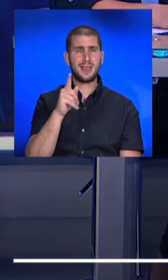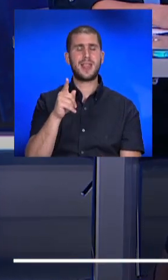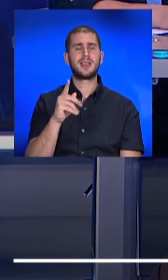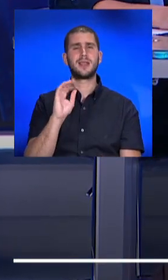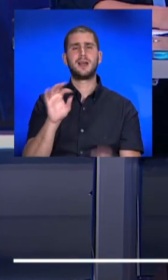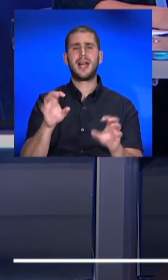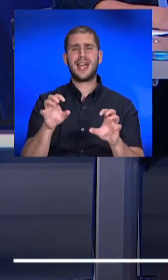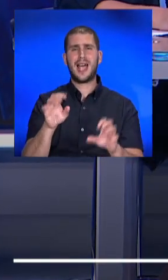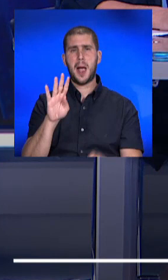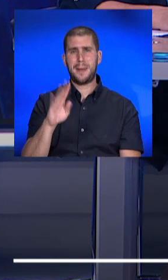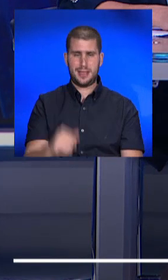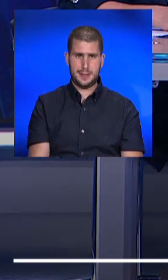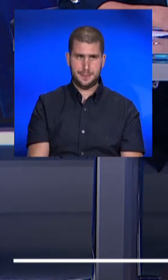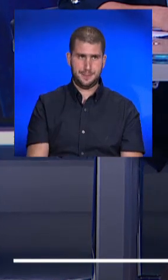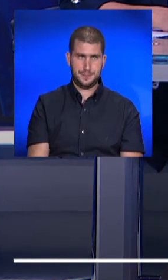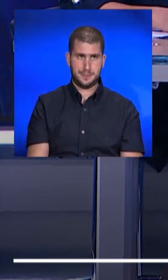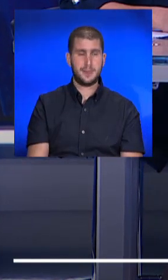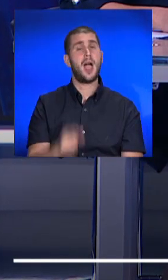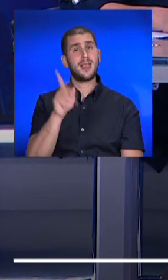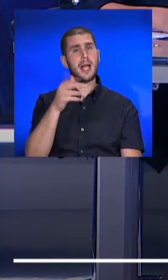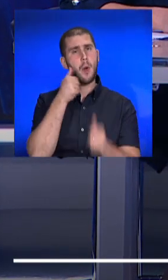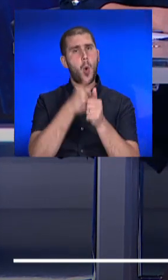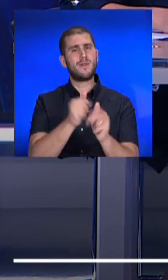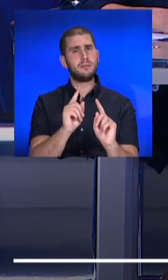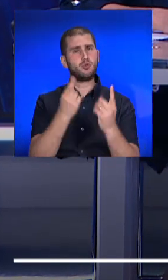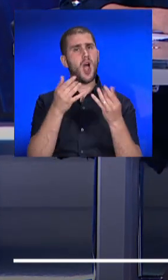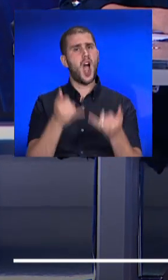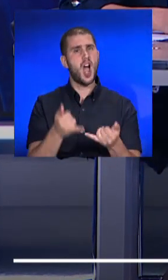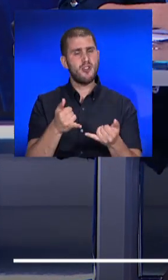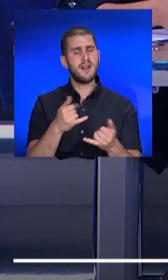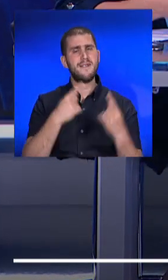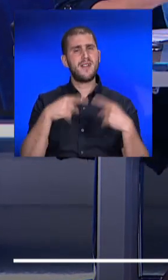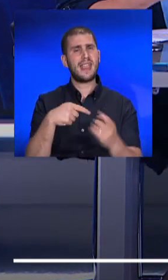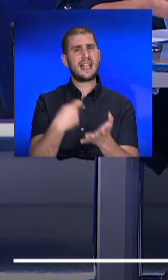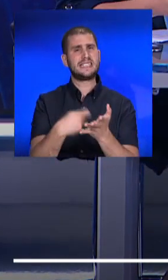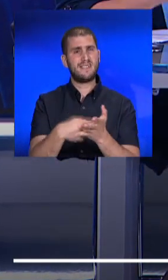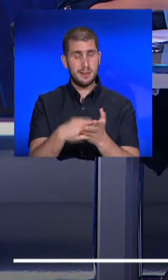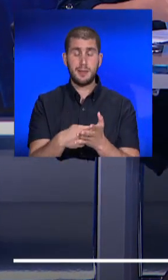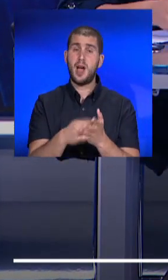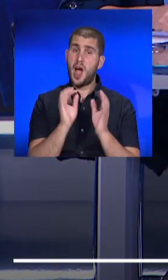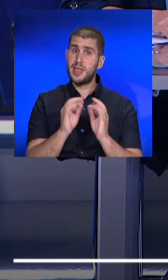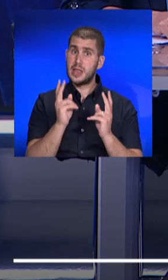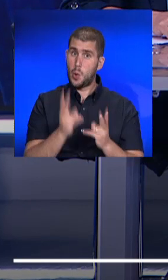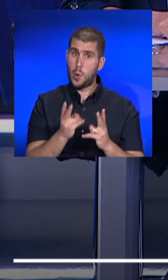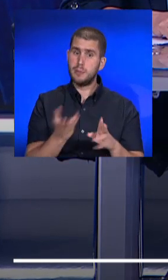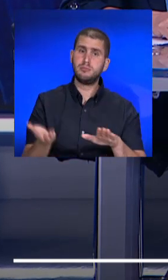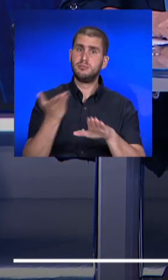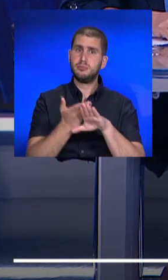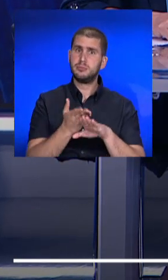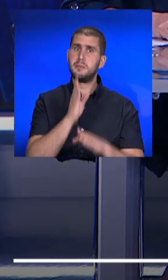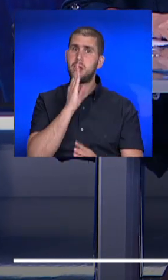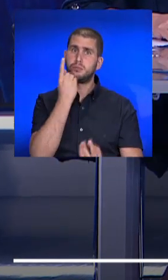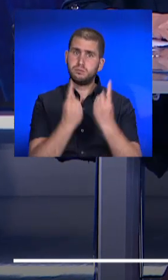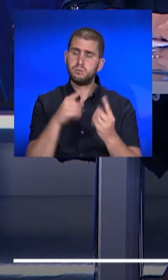שלום. ערב טוב. גם אתה עוקב אחרי מה שקורה עכשיו בוועדת הכספים, עוד עלולים להעלות את זה שהם מכשולים,